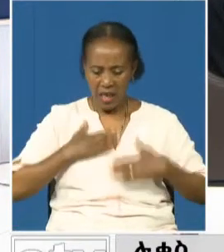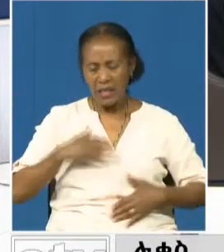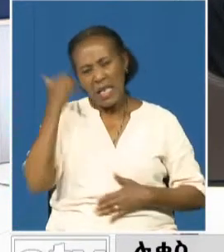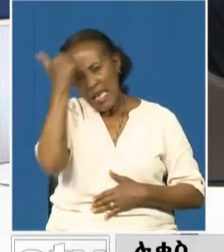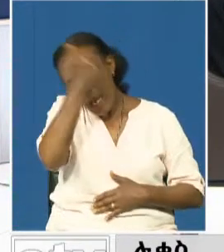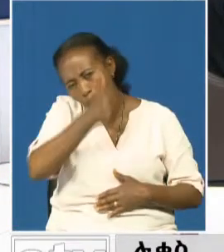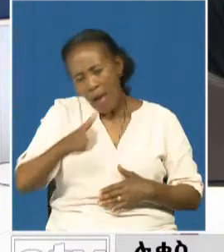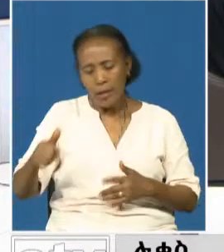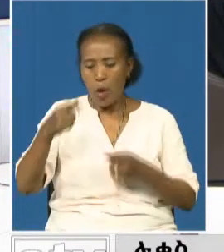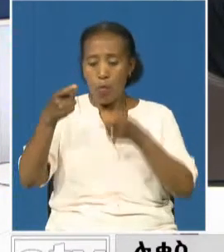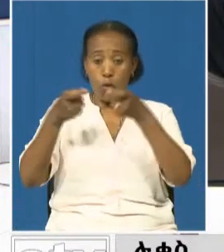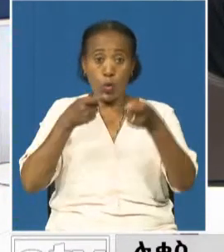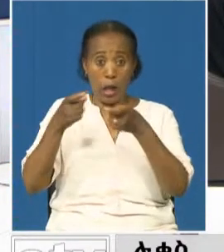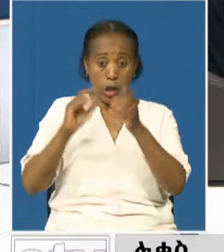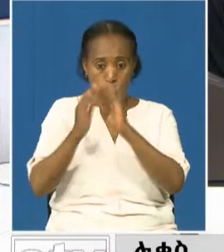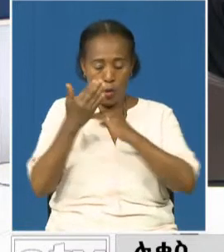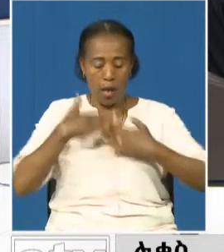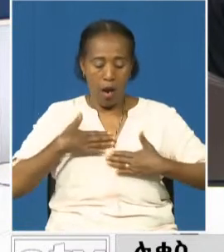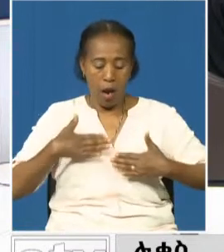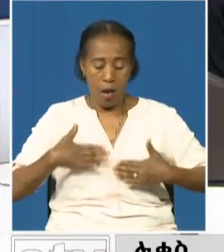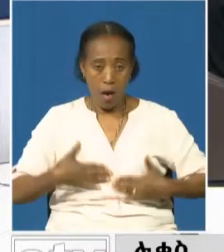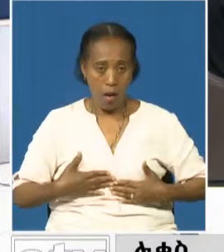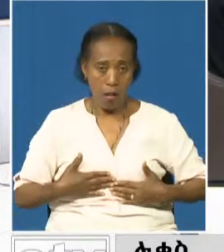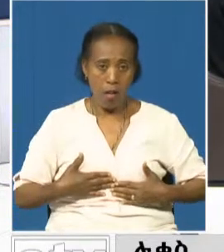ኤኒ ኮንሰርንድ የሆነ አካል